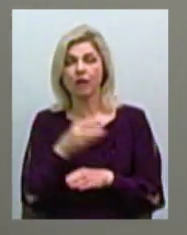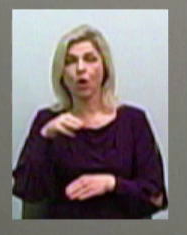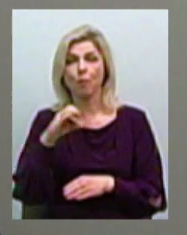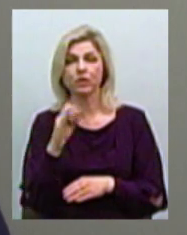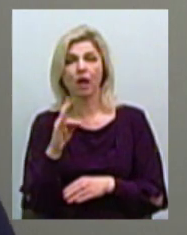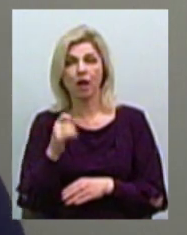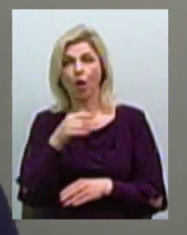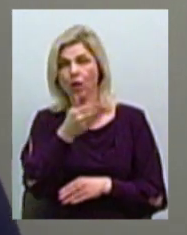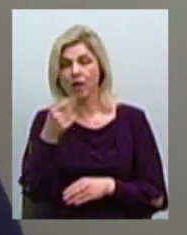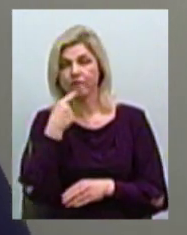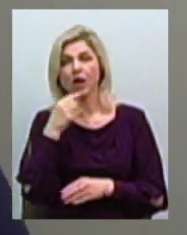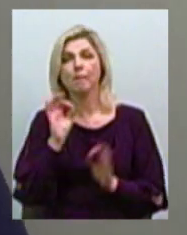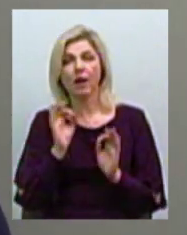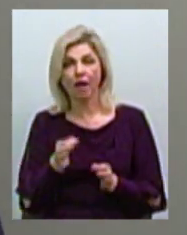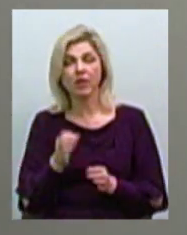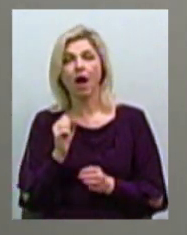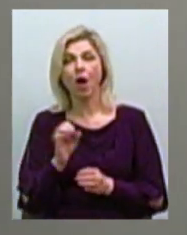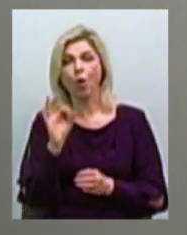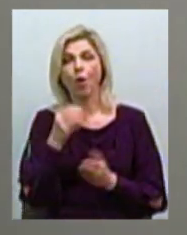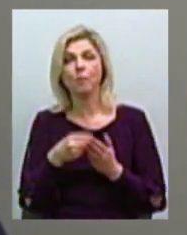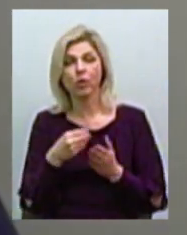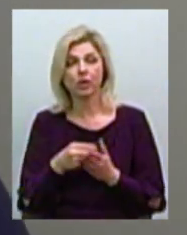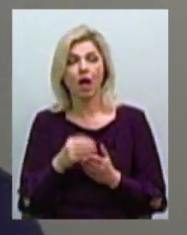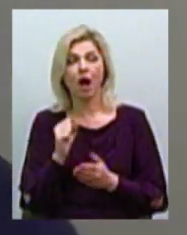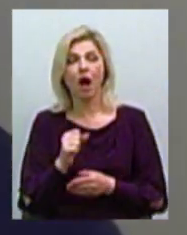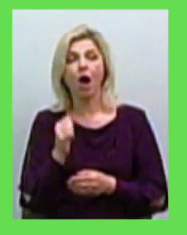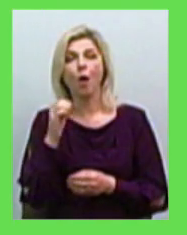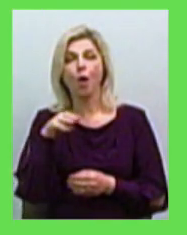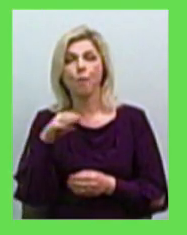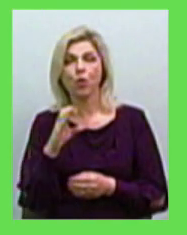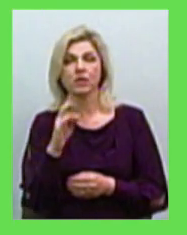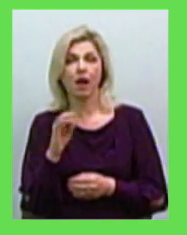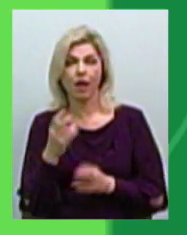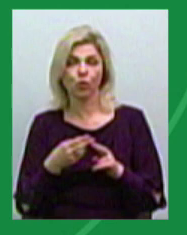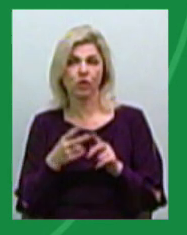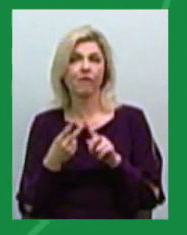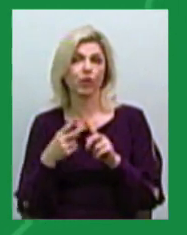правду. Но я говорю, что приоритет для меня бюджет. Москаленко – это вторичный вопрос.